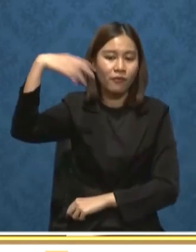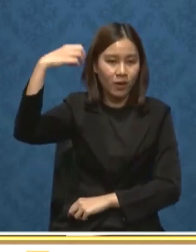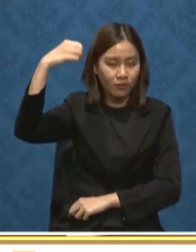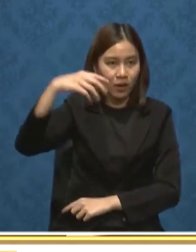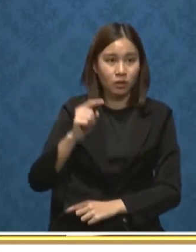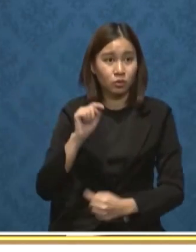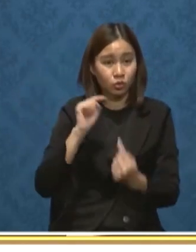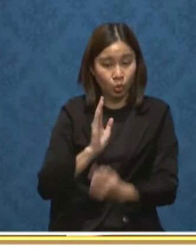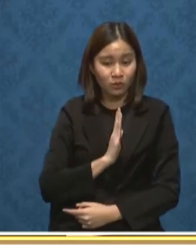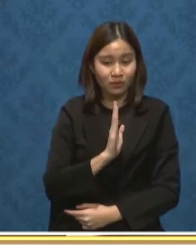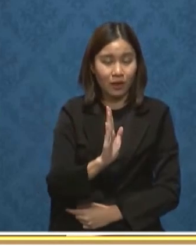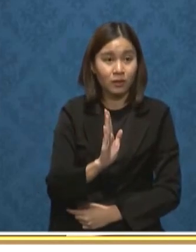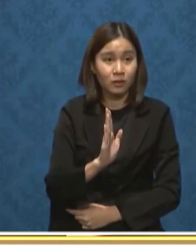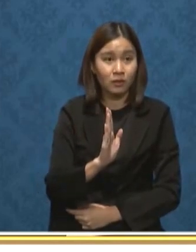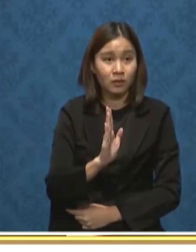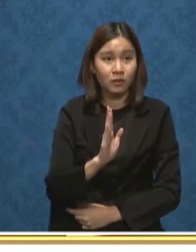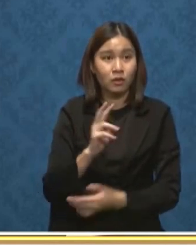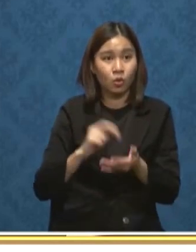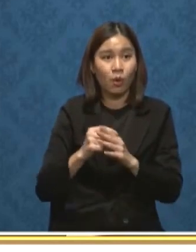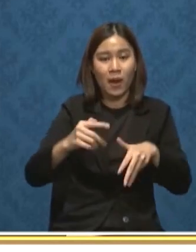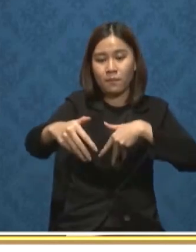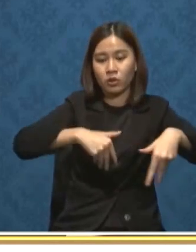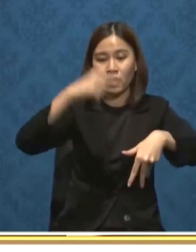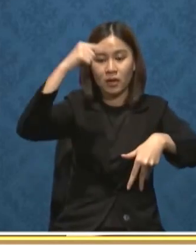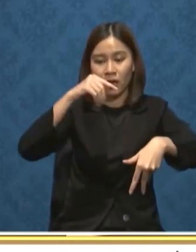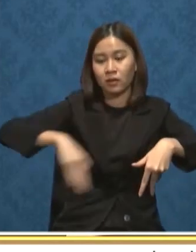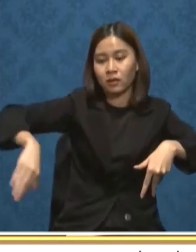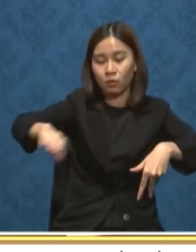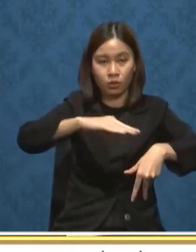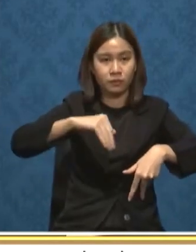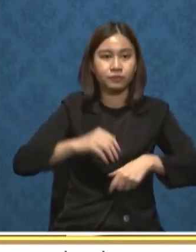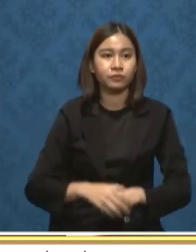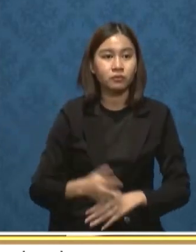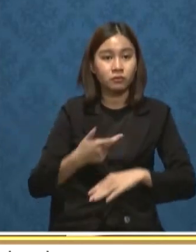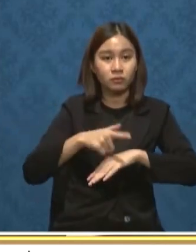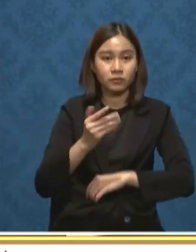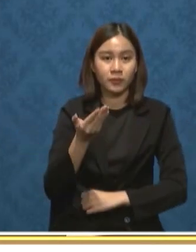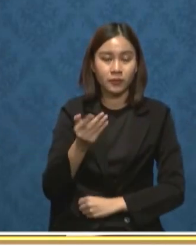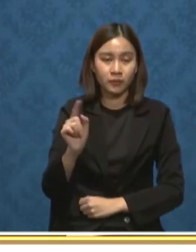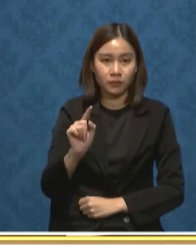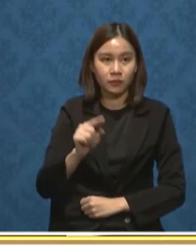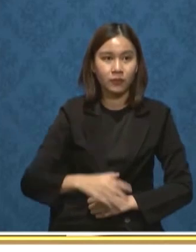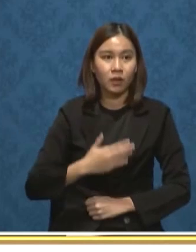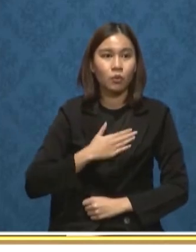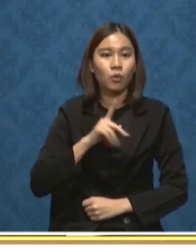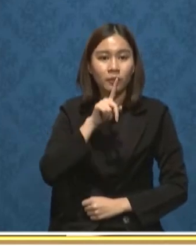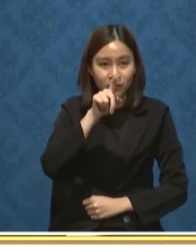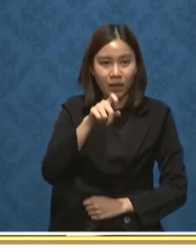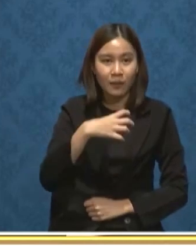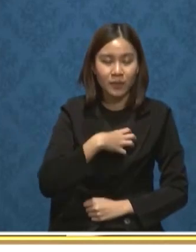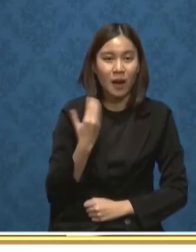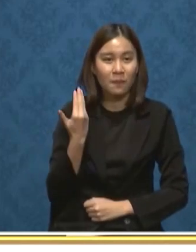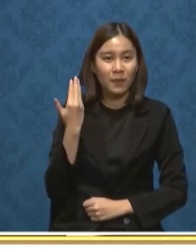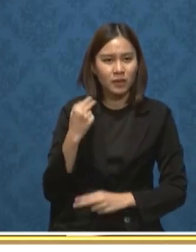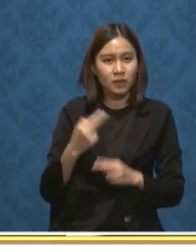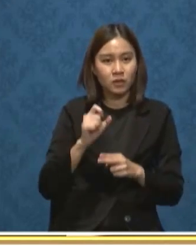ื่อความเป็ทำของผู้ใช้ไฟฟ้านั่นก็คอประชาชนคนไยทกคนท่ประทานครัผมอยากถามตรๆ เมื่อกี้